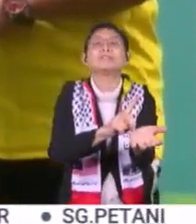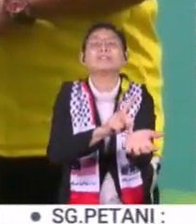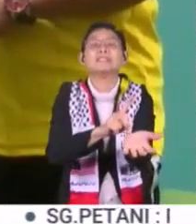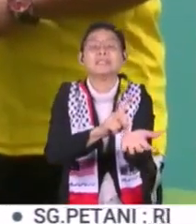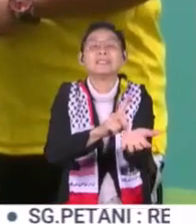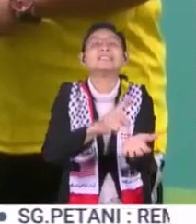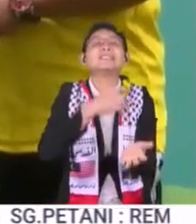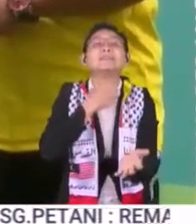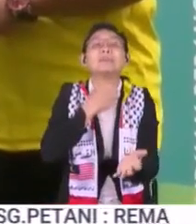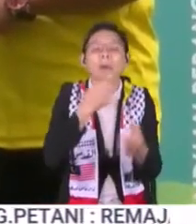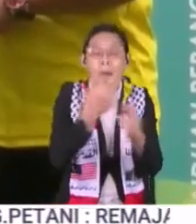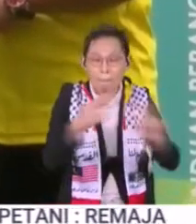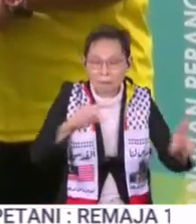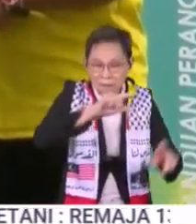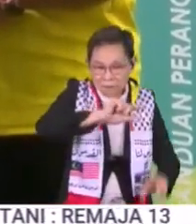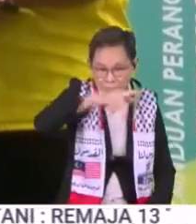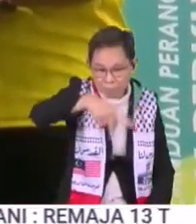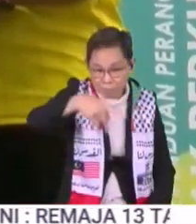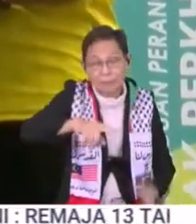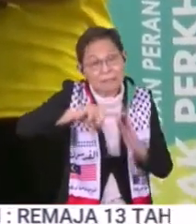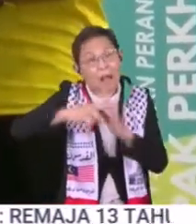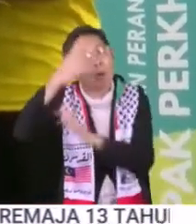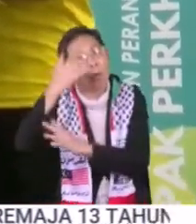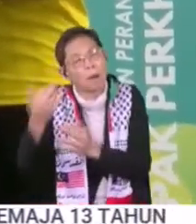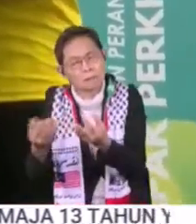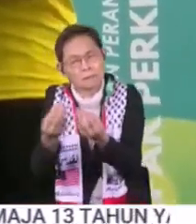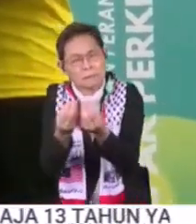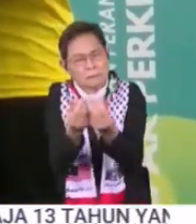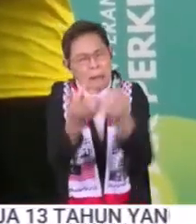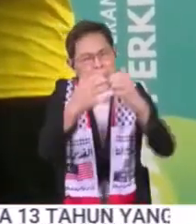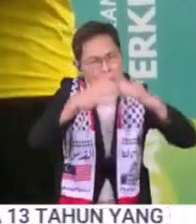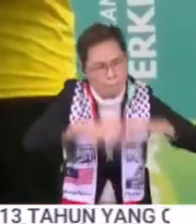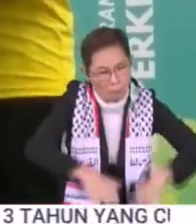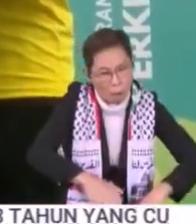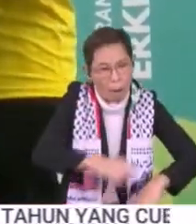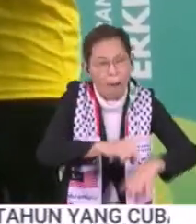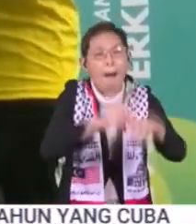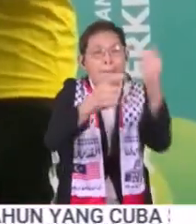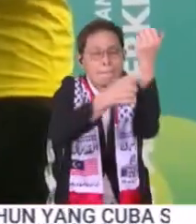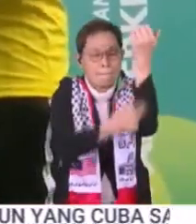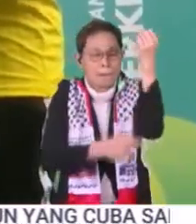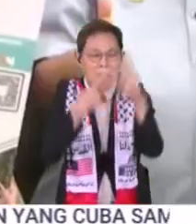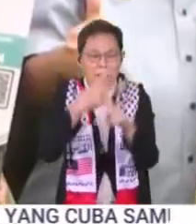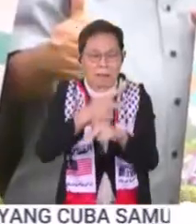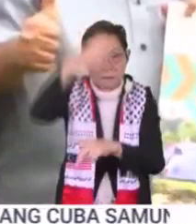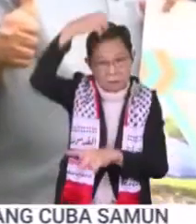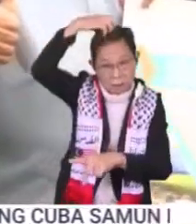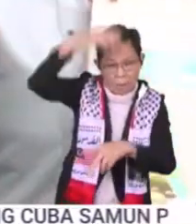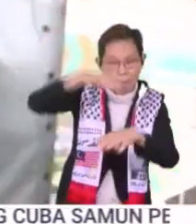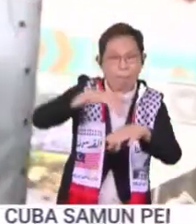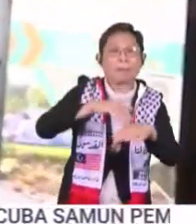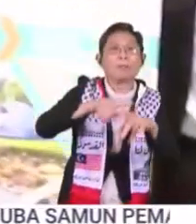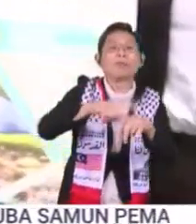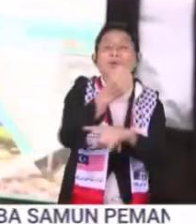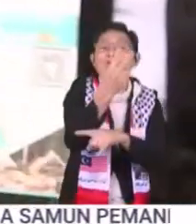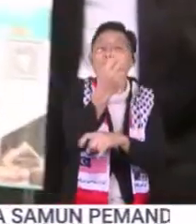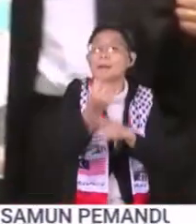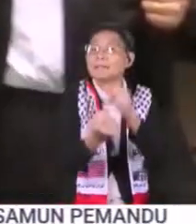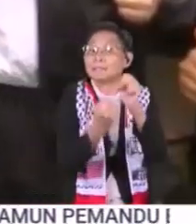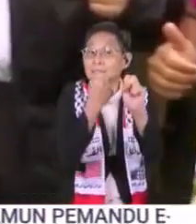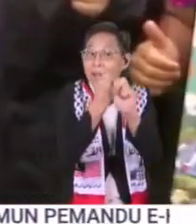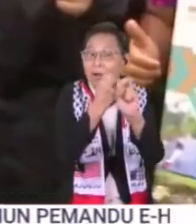Ipoh. Penyediaan GPP itu dimulakan ikuran kejadian tanah runtuh tapak perkhemahan di Batang Kali, Selangor, Disember tahun lalu.